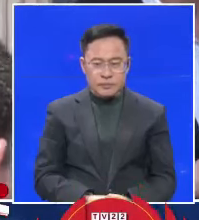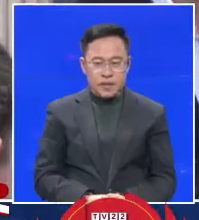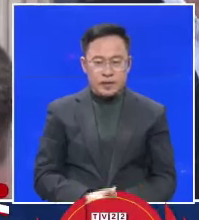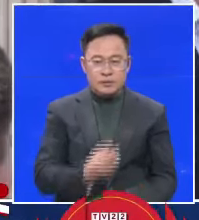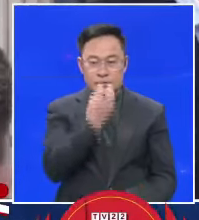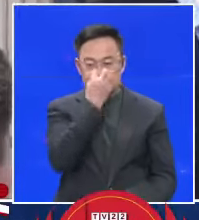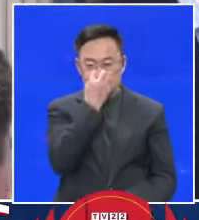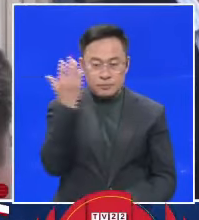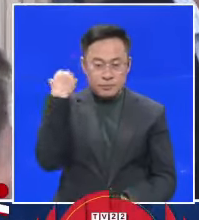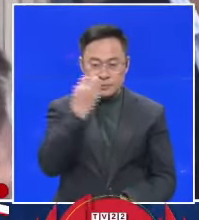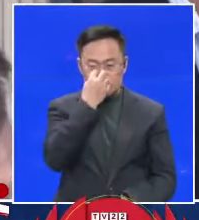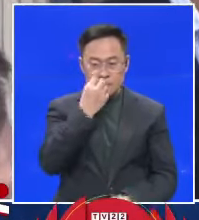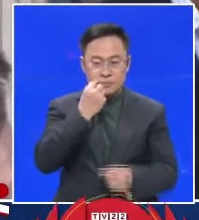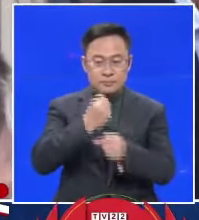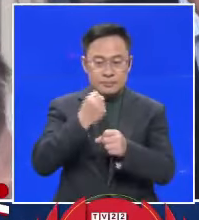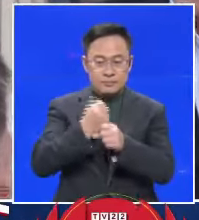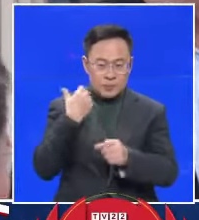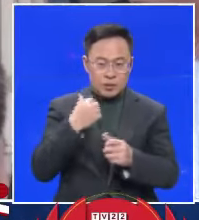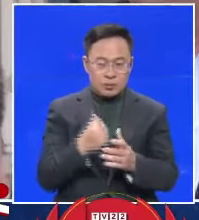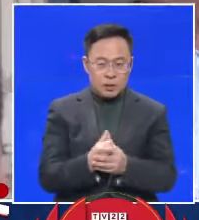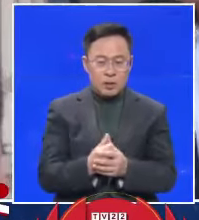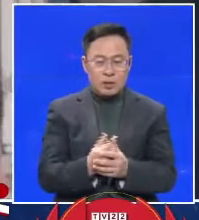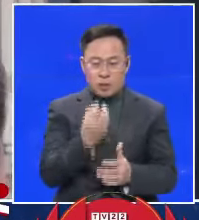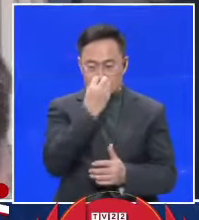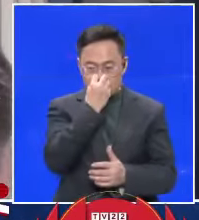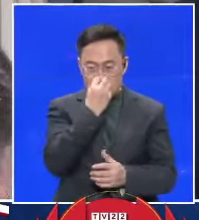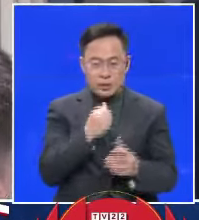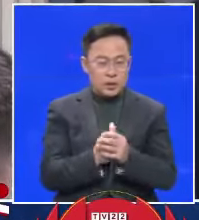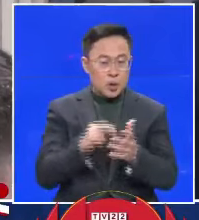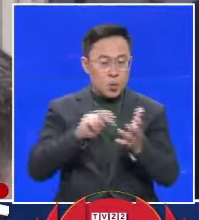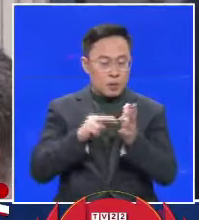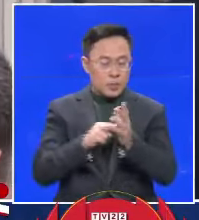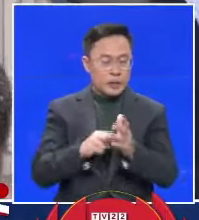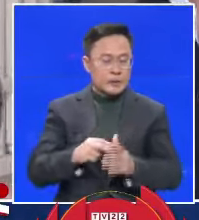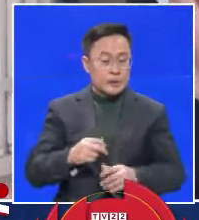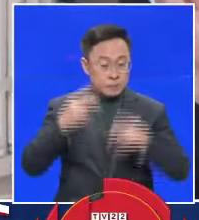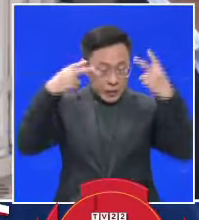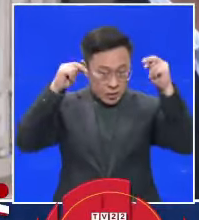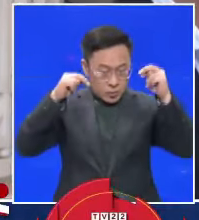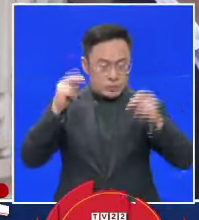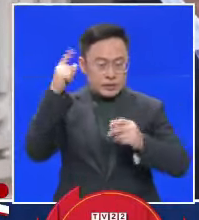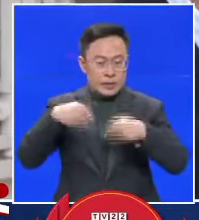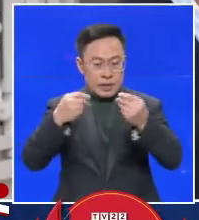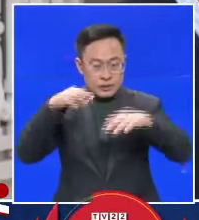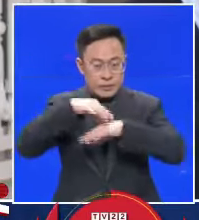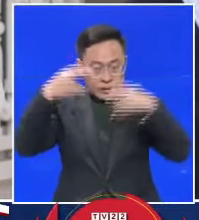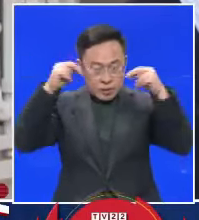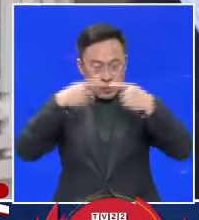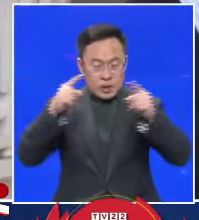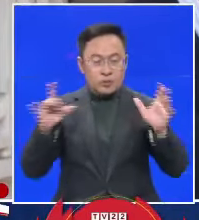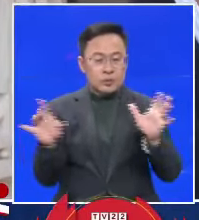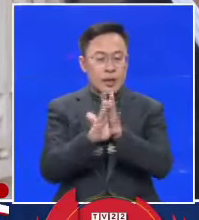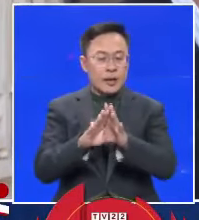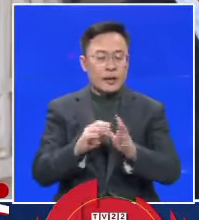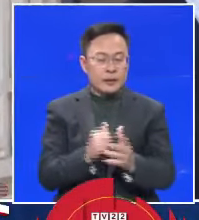มัครเองเนี่ยนะคะก็มีความดื้ออยู่นะมีตัวเป็นความตัวมีตัวของตัวเองอยู่เหมือนกันเนี่ยนะคะแล้วก็โดนยึดอำนาจใน